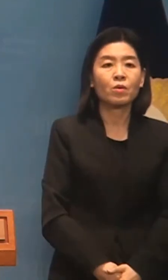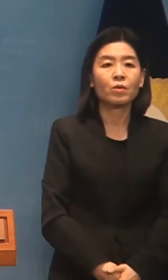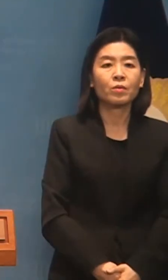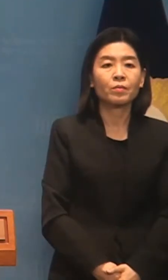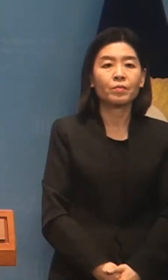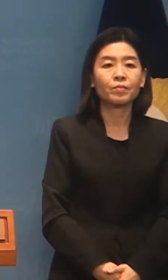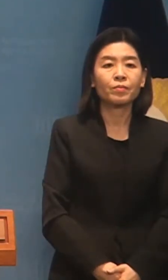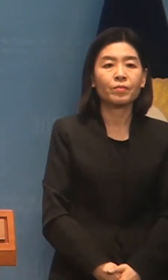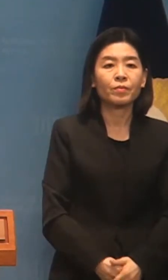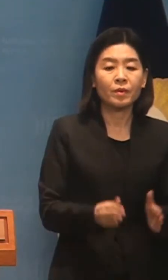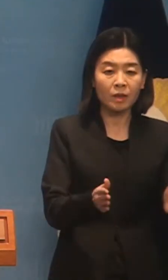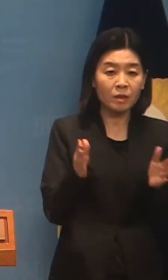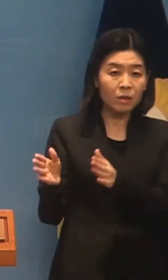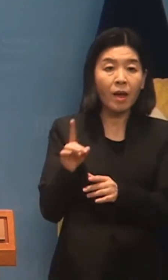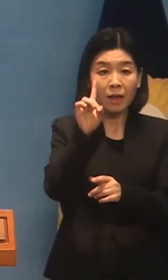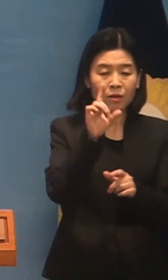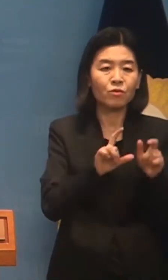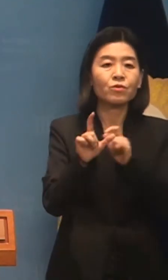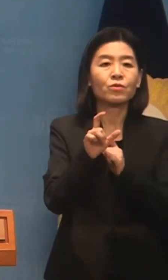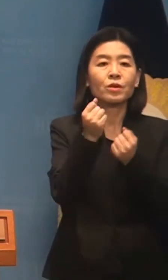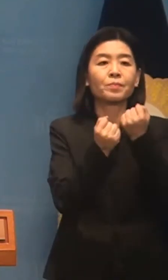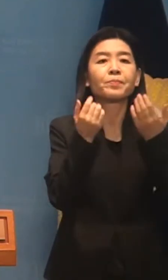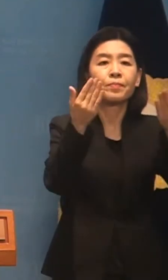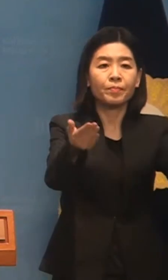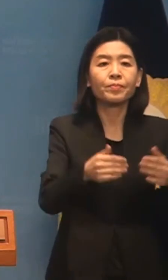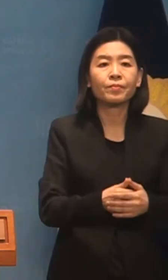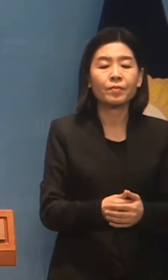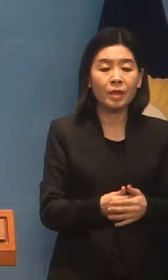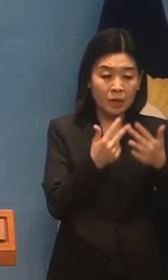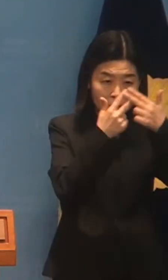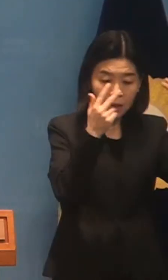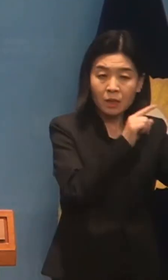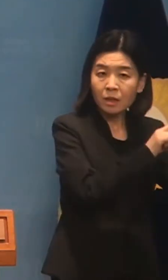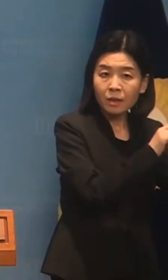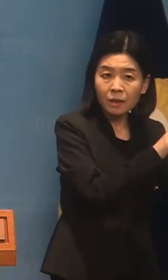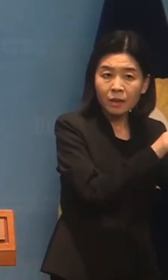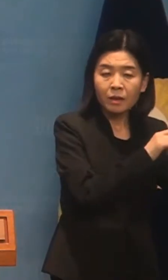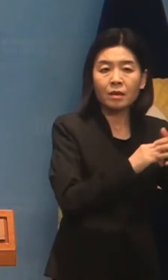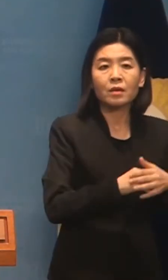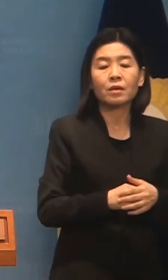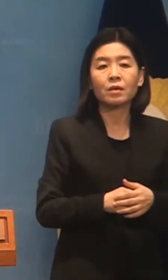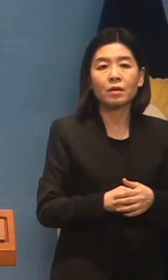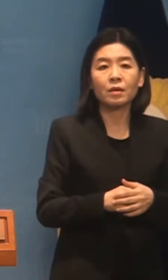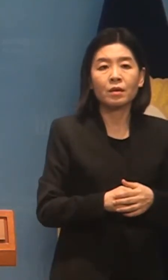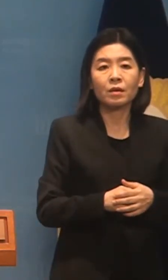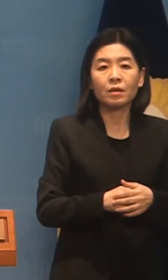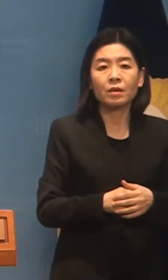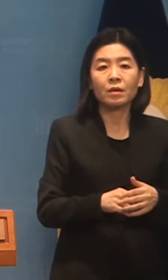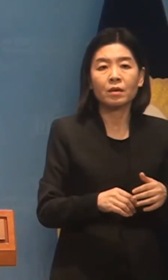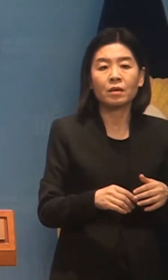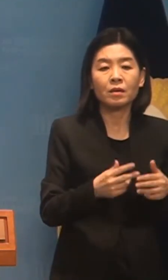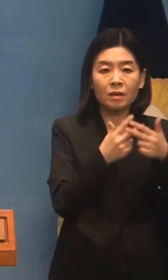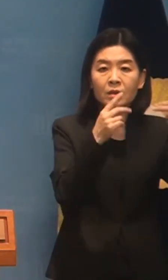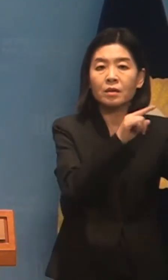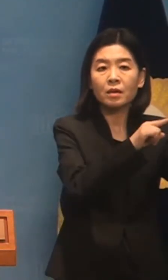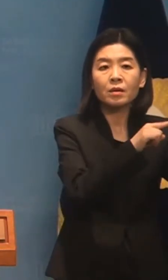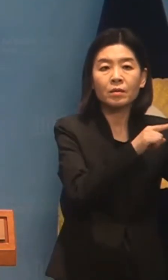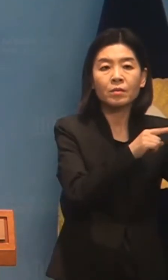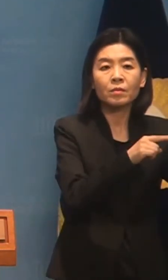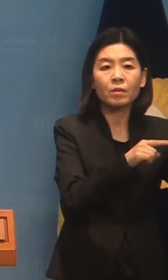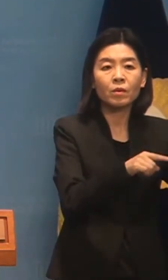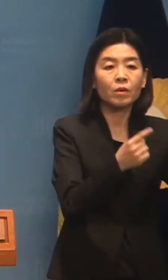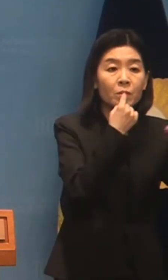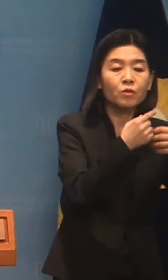한마디 하나 조금 말씀드리겠습니다. 이재명 후보 측은 이미 이재명의